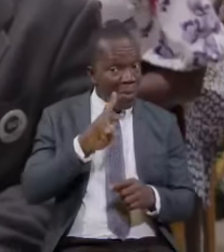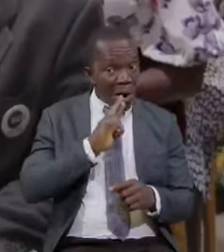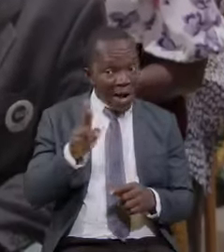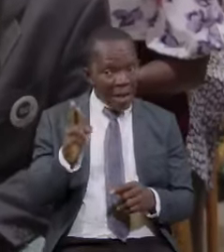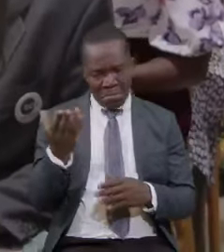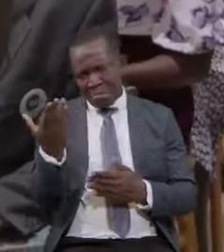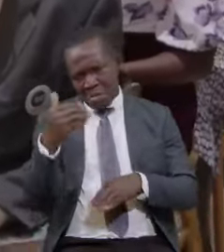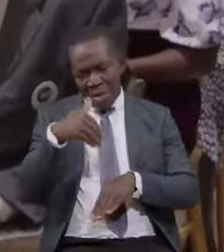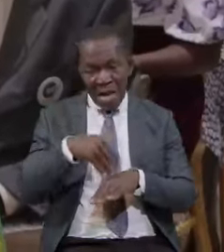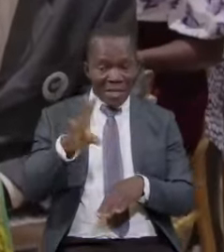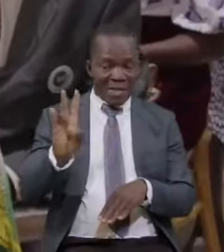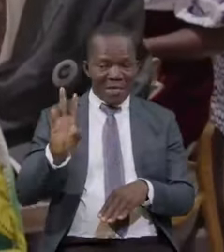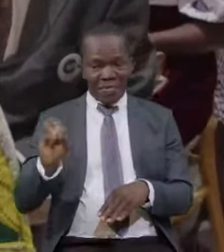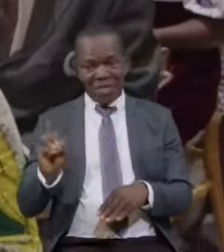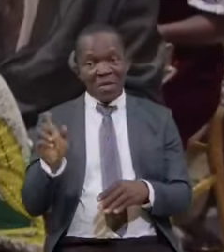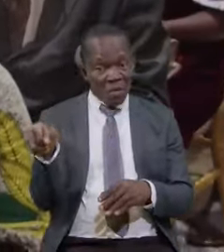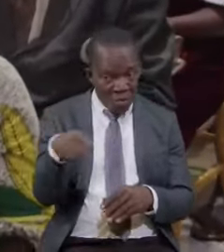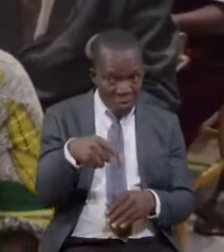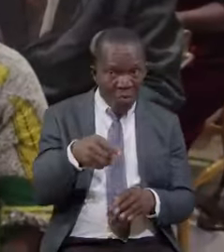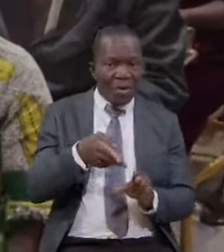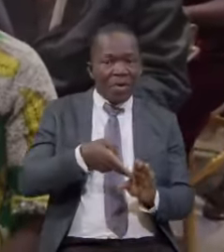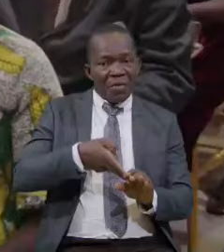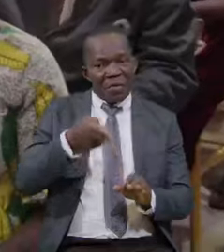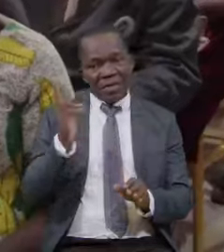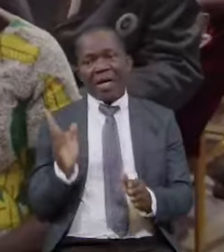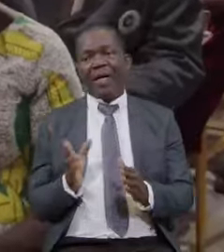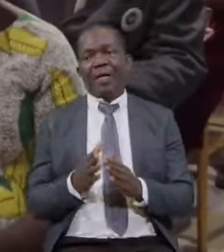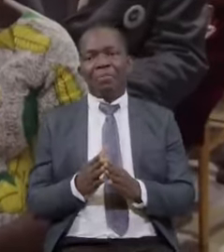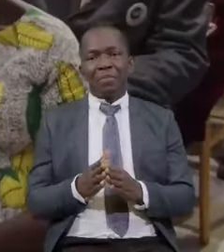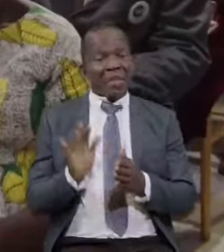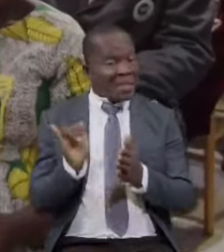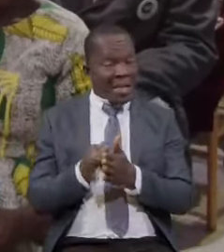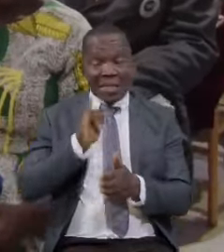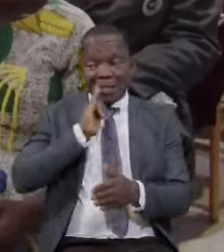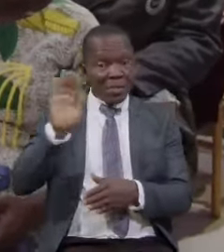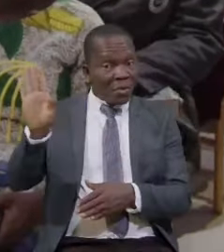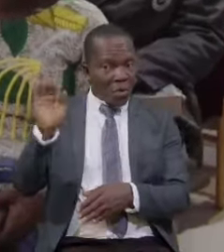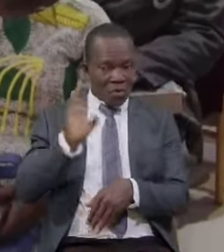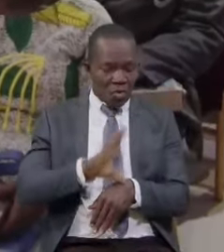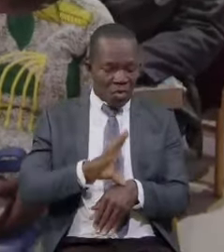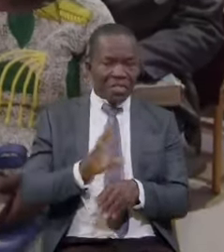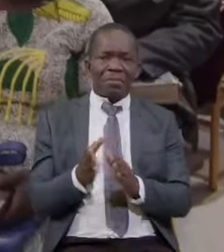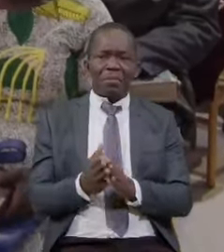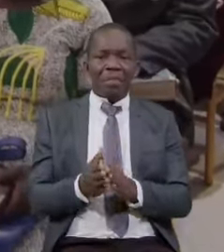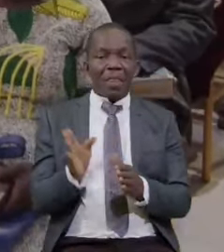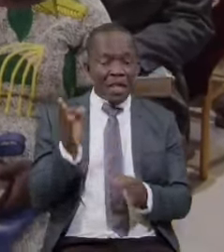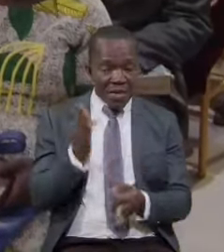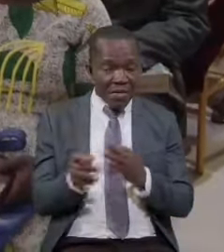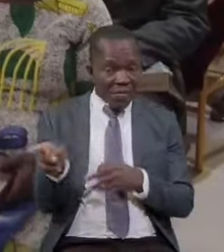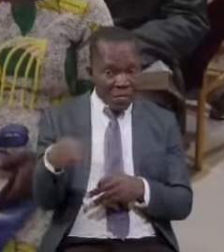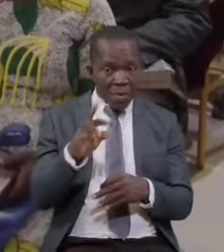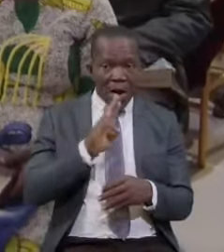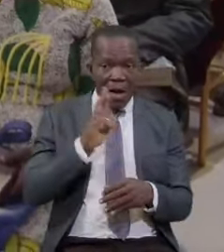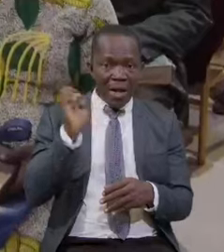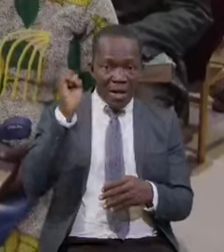vas à la retraite ça c'est votre dénomination ça c'est votre administration si vous êtes un évangéliste en ce